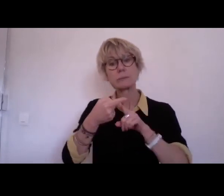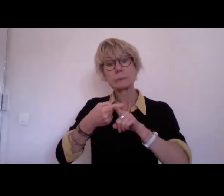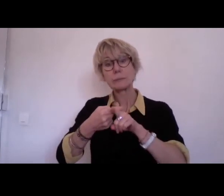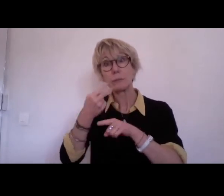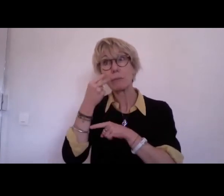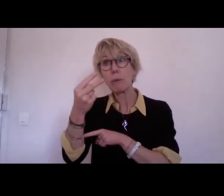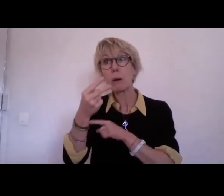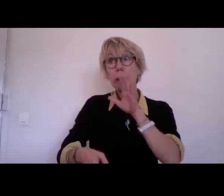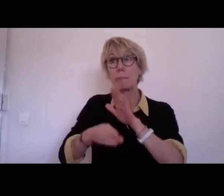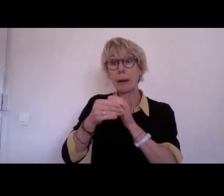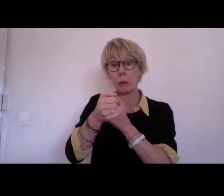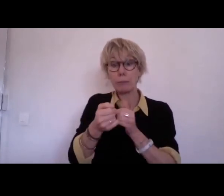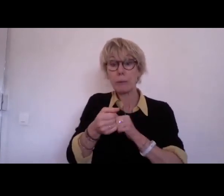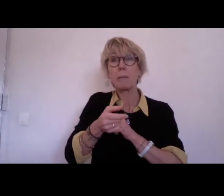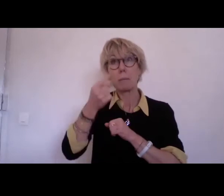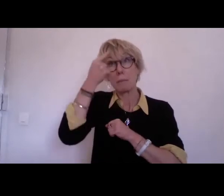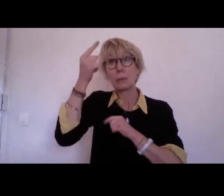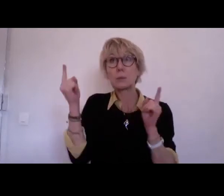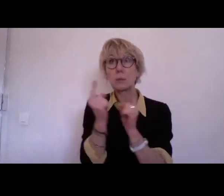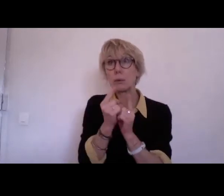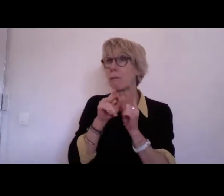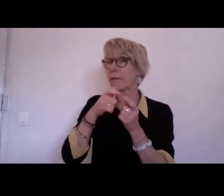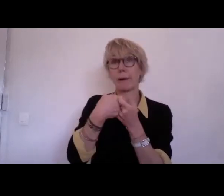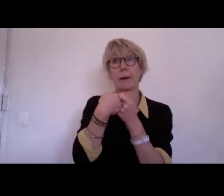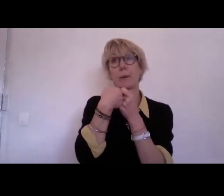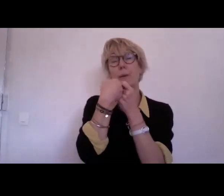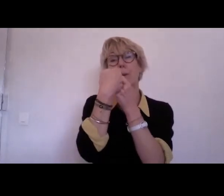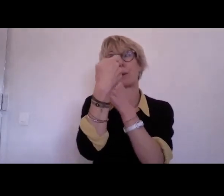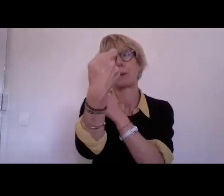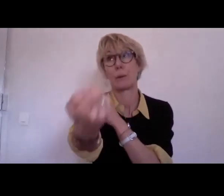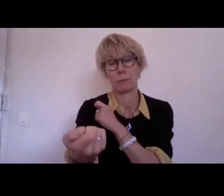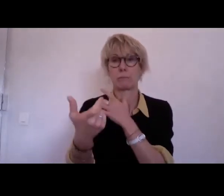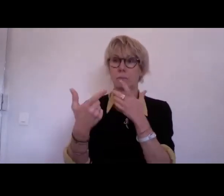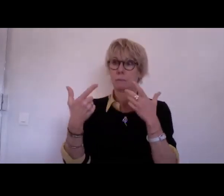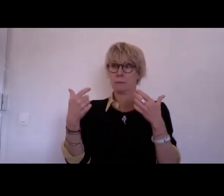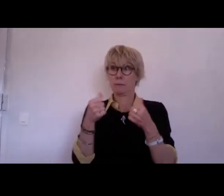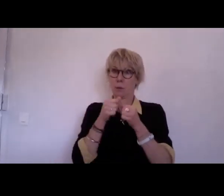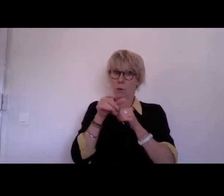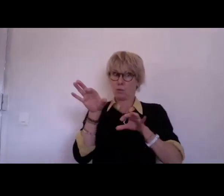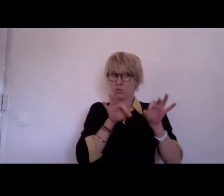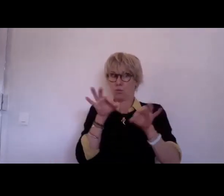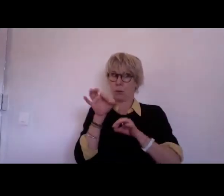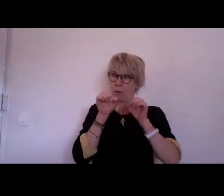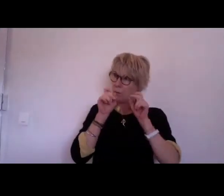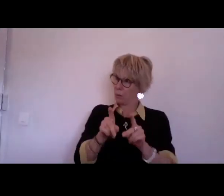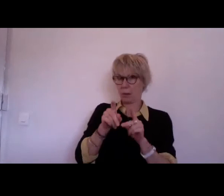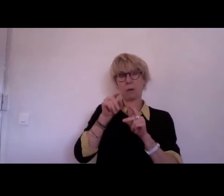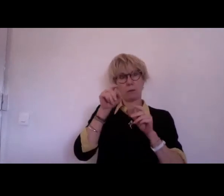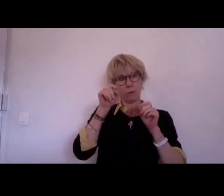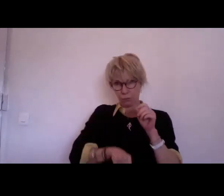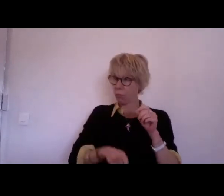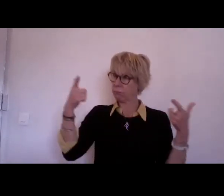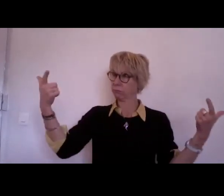perdurer et qu'il fallait bien s'organiser, en fait, d'une manière ou d'une autre et faire des choix si on voulait qu'il se passe quelque chose.